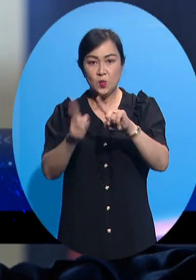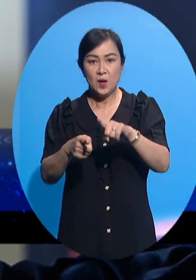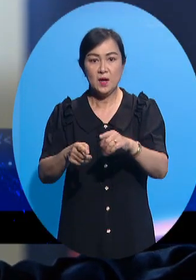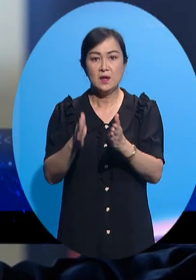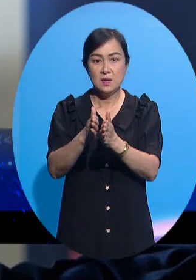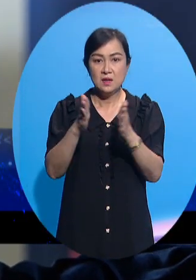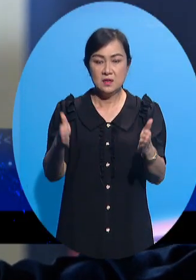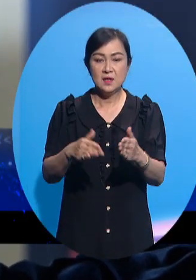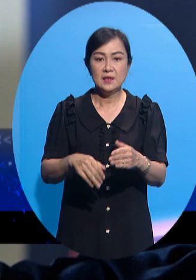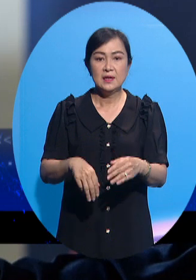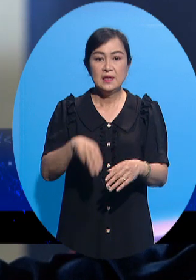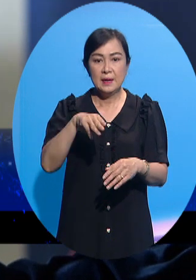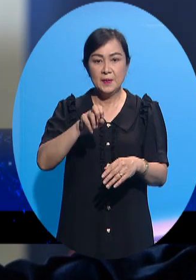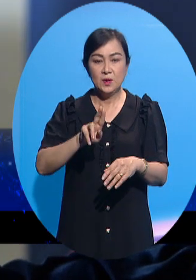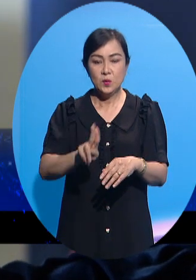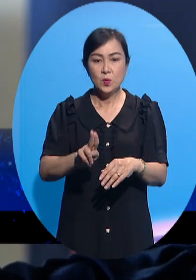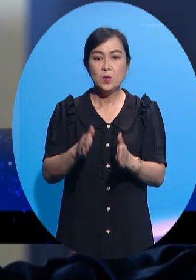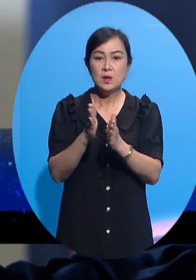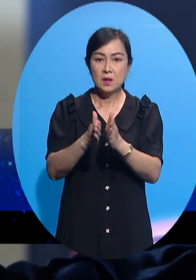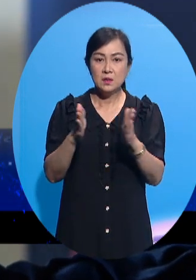cái MOU rồi